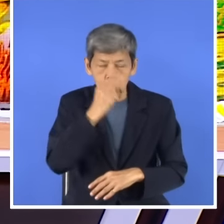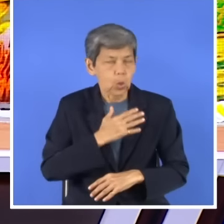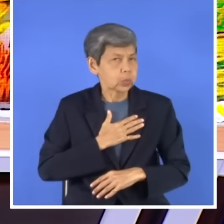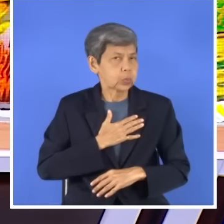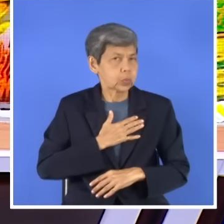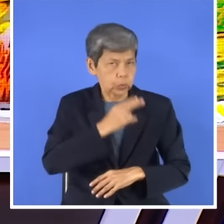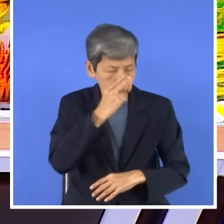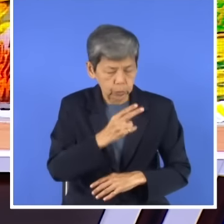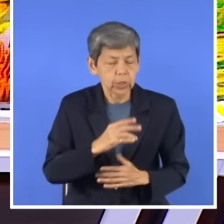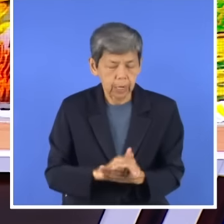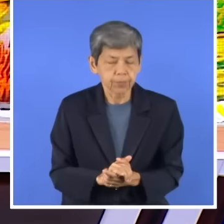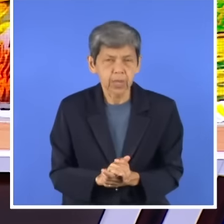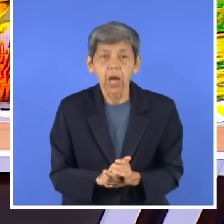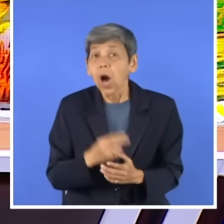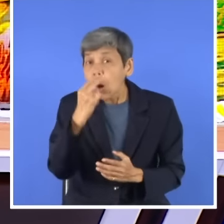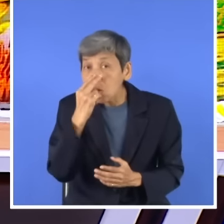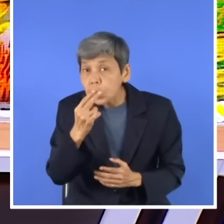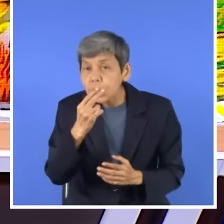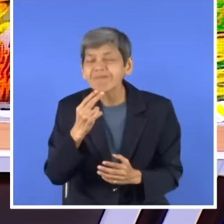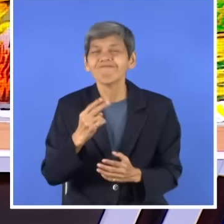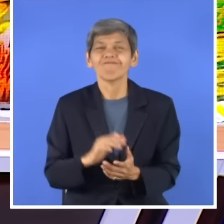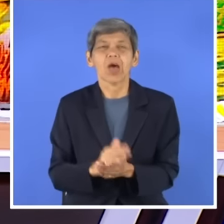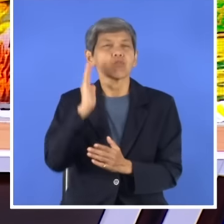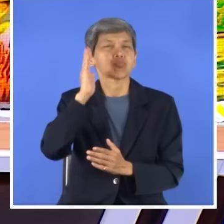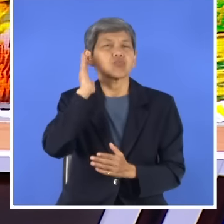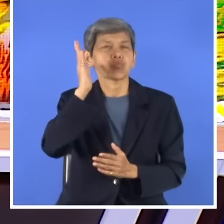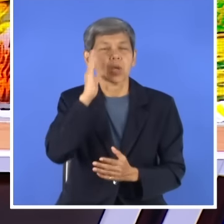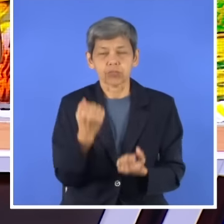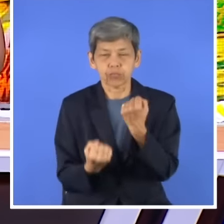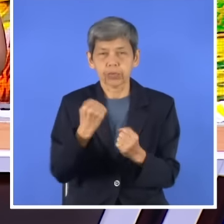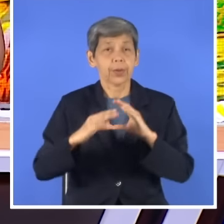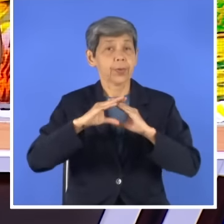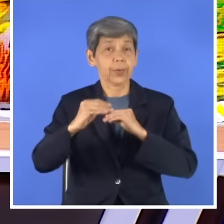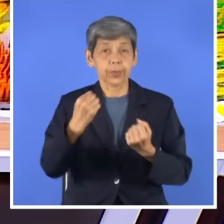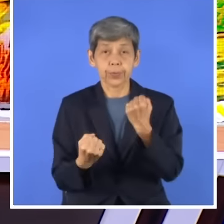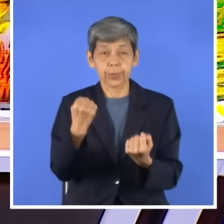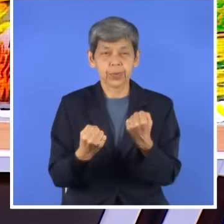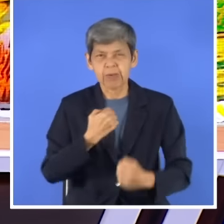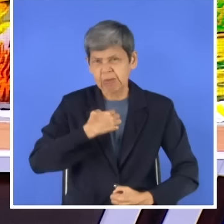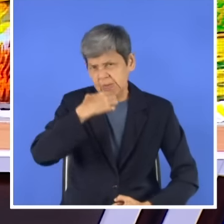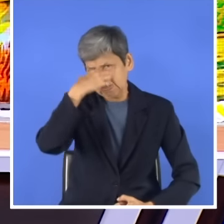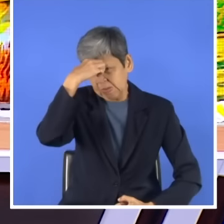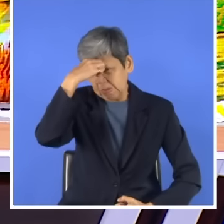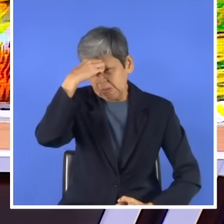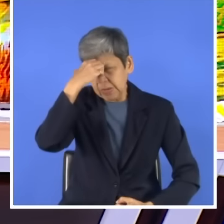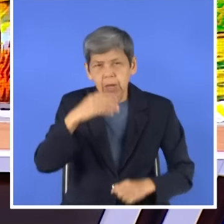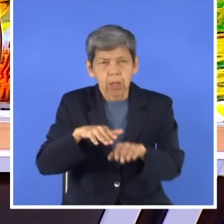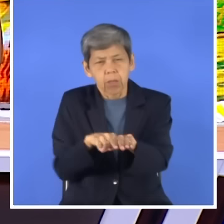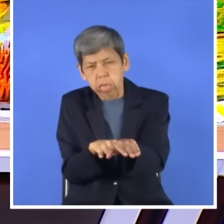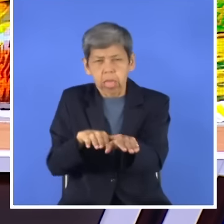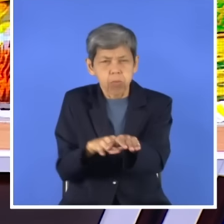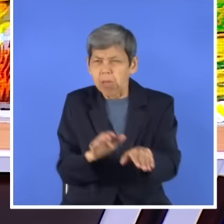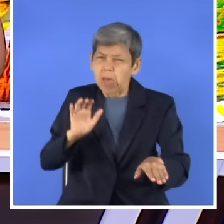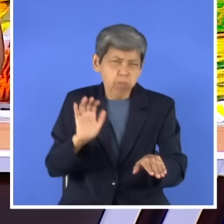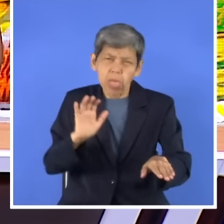ใช่ค่ะคือเหตุการณ์นี้เป็นเหตุการณ์ที่ผู้ชายคนนี้เขาขับรถเก๋งแล้วเขาโมโหคนขับรถพ่วงที่บีบแตร